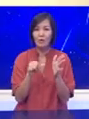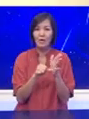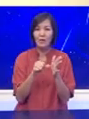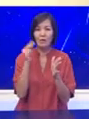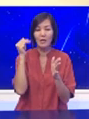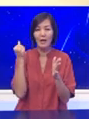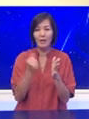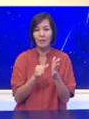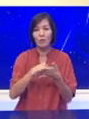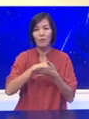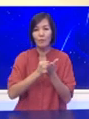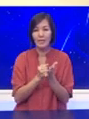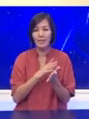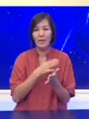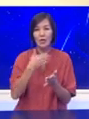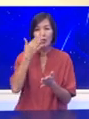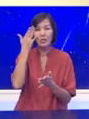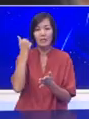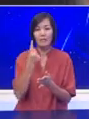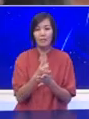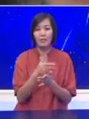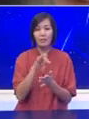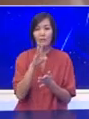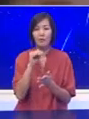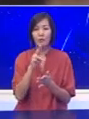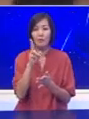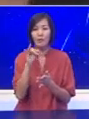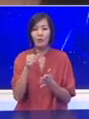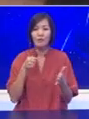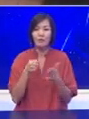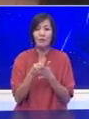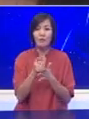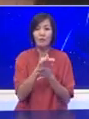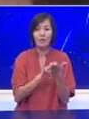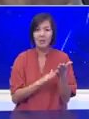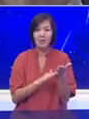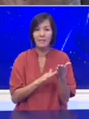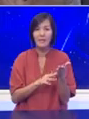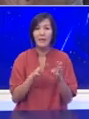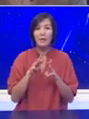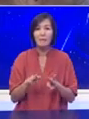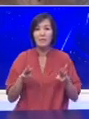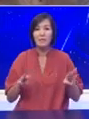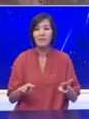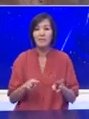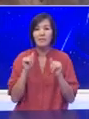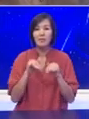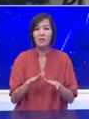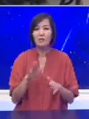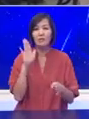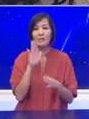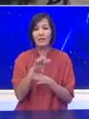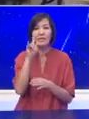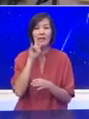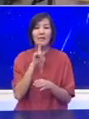болып бекітілді. Ал жазғы демалыс 1-ші маусымнан 42-тің 1-не дейін жалғасады. Сонымен бірге министрліктің шешіміне сәйкес, биыл қазақ